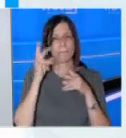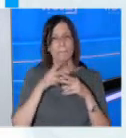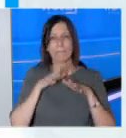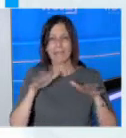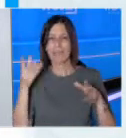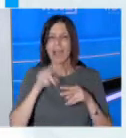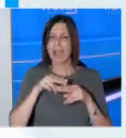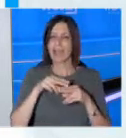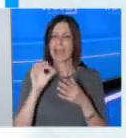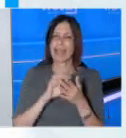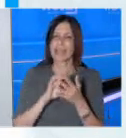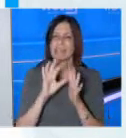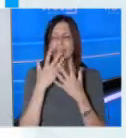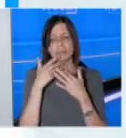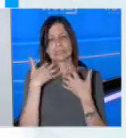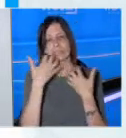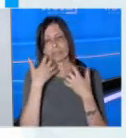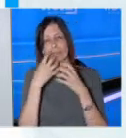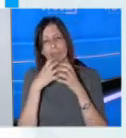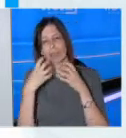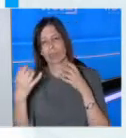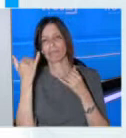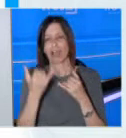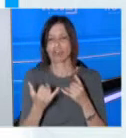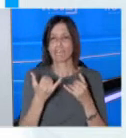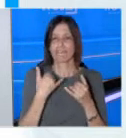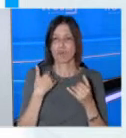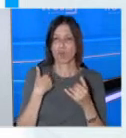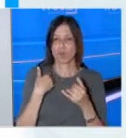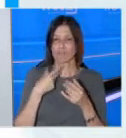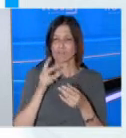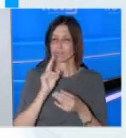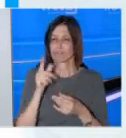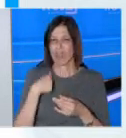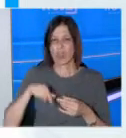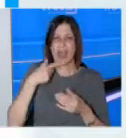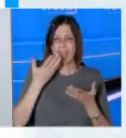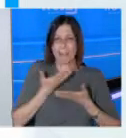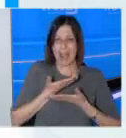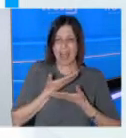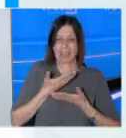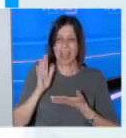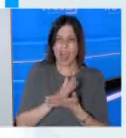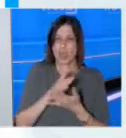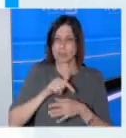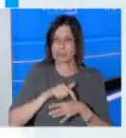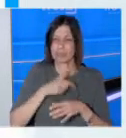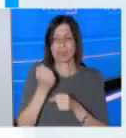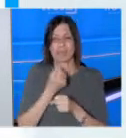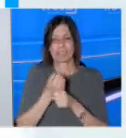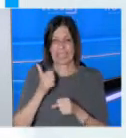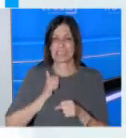עם עלילות אלף לילה ולילה, ועכשיו הוא מטיף לנו על קבלת החלטות בזמן מבצע צבאי. הרבה